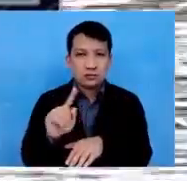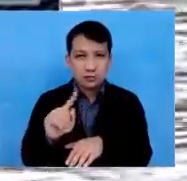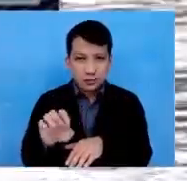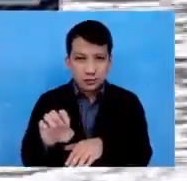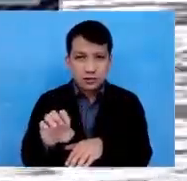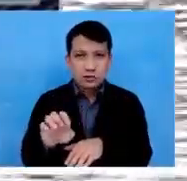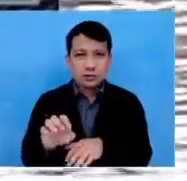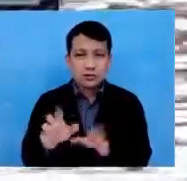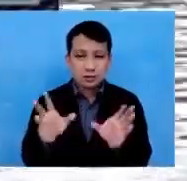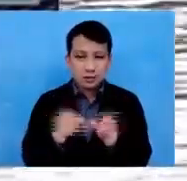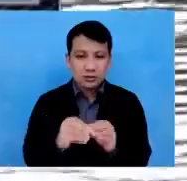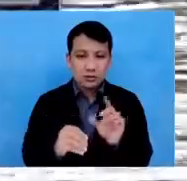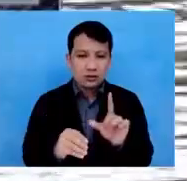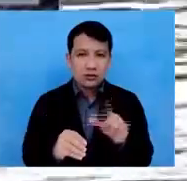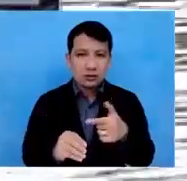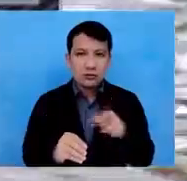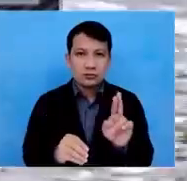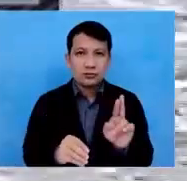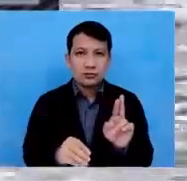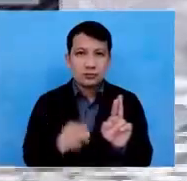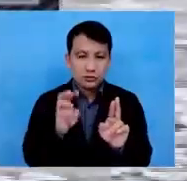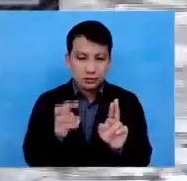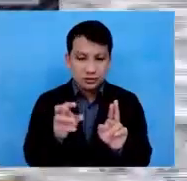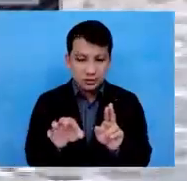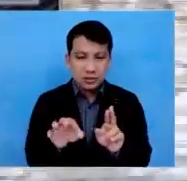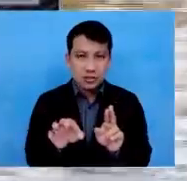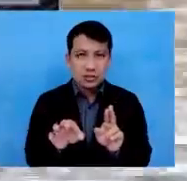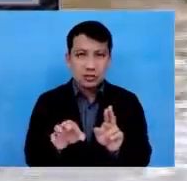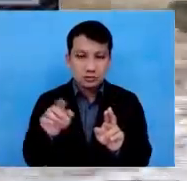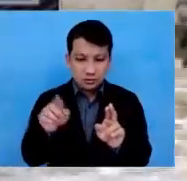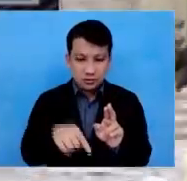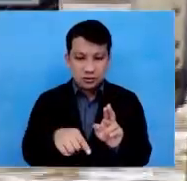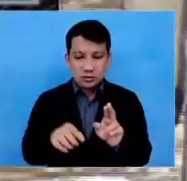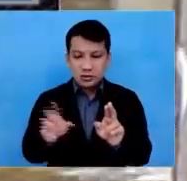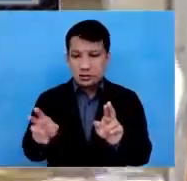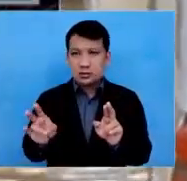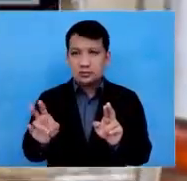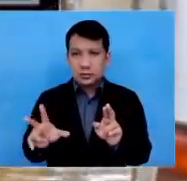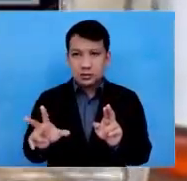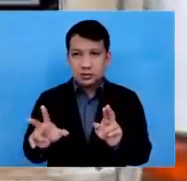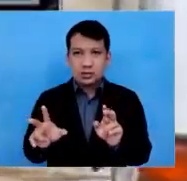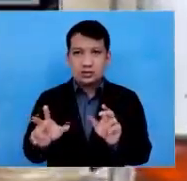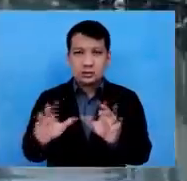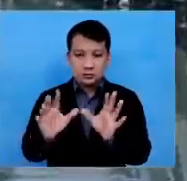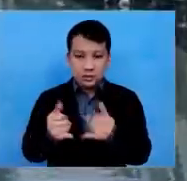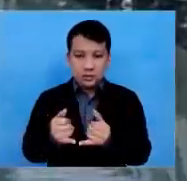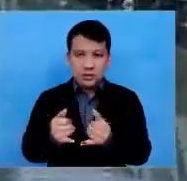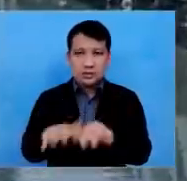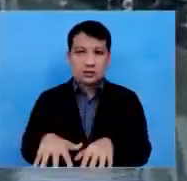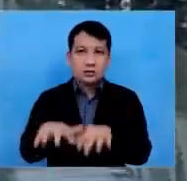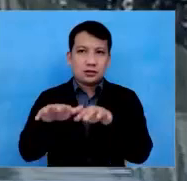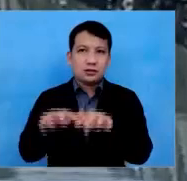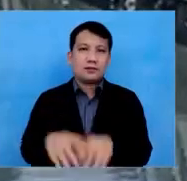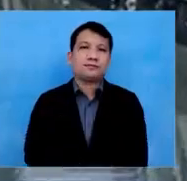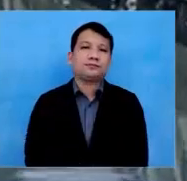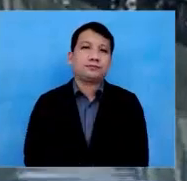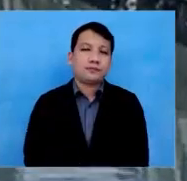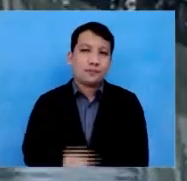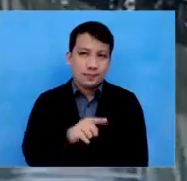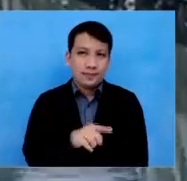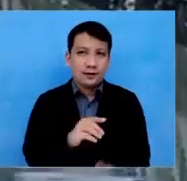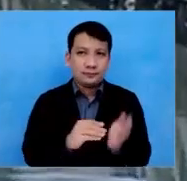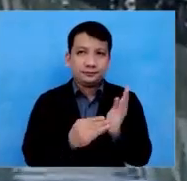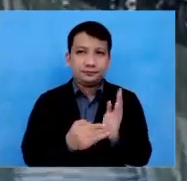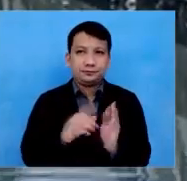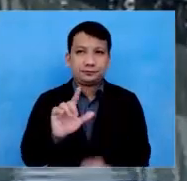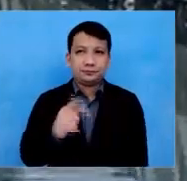kanilang LGU, 69 sa 73 barangay sa lungsod ang apektado ng baha. Sabi ng Bacoor LGU,